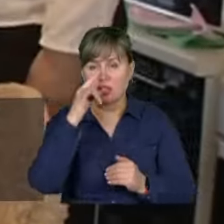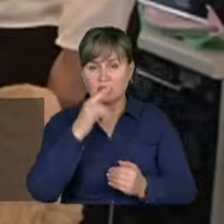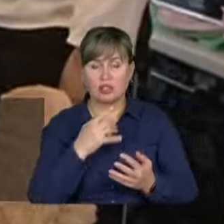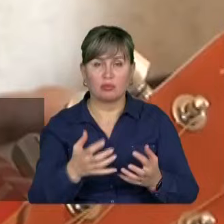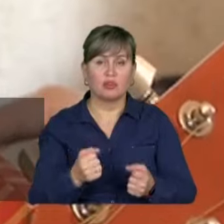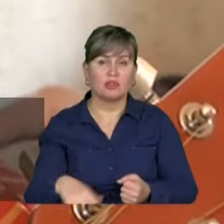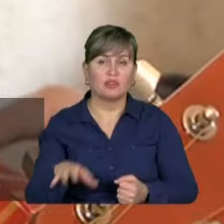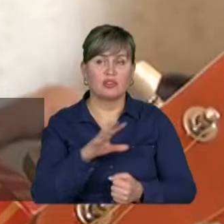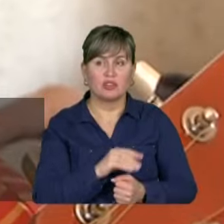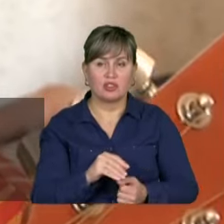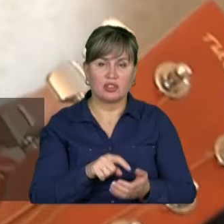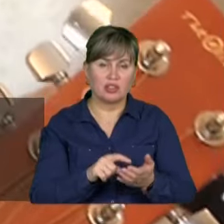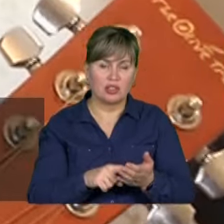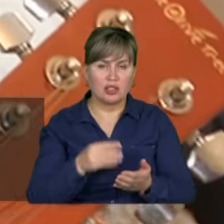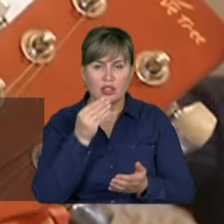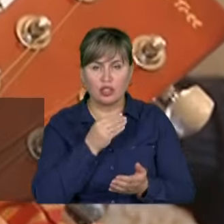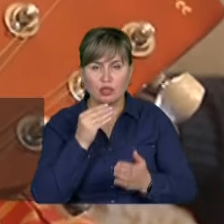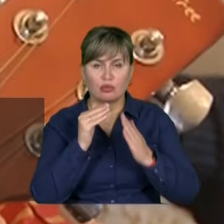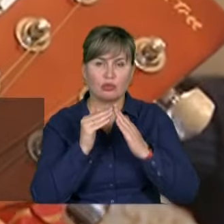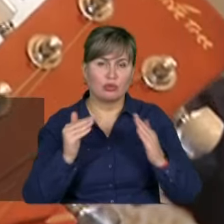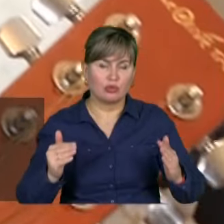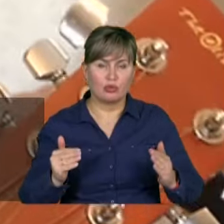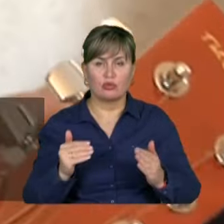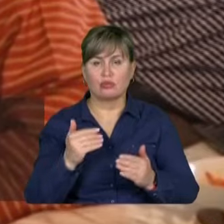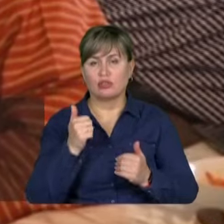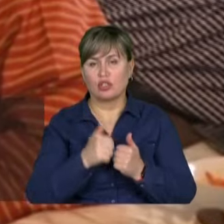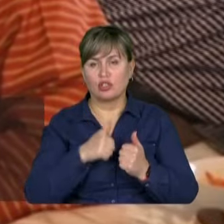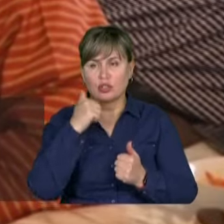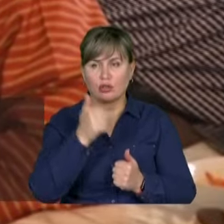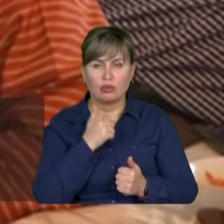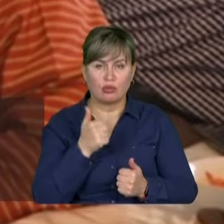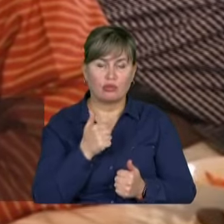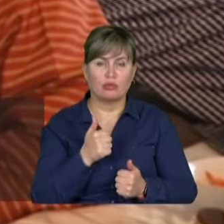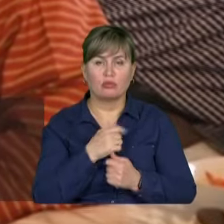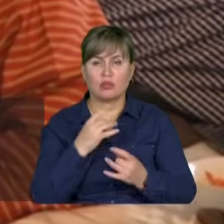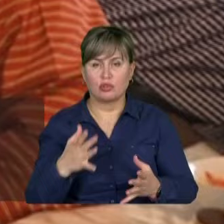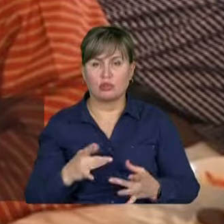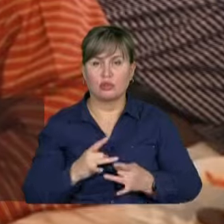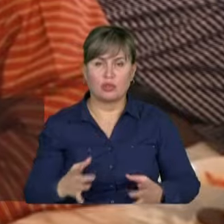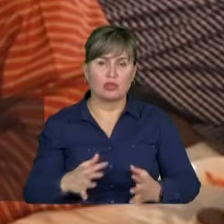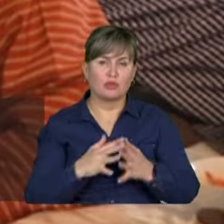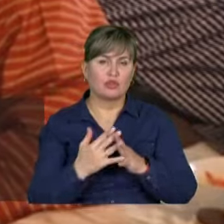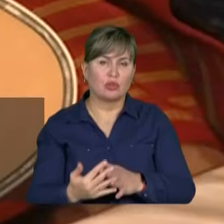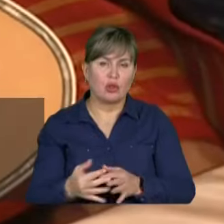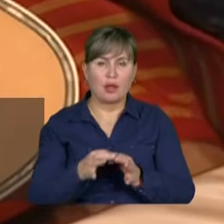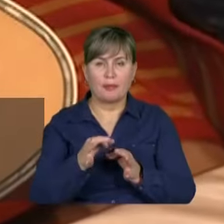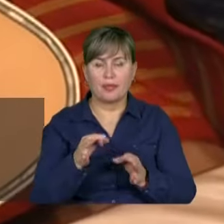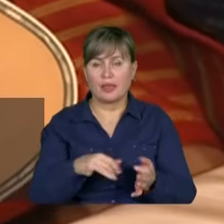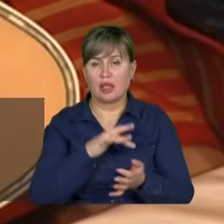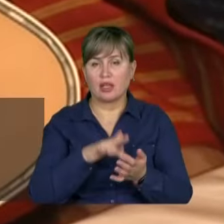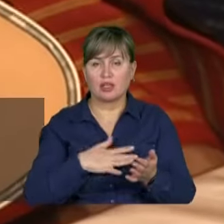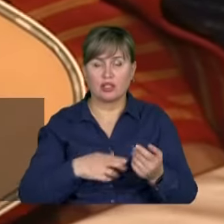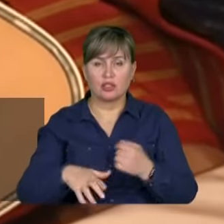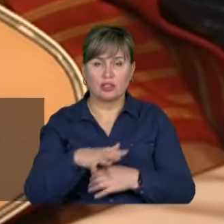принимали всех, делили еду и кров. Ежегодно День благодарности с масштабом празднуется в селах, областях и городах нашей